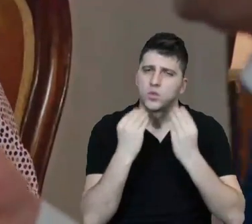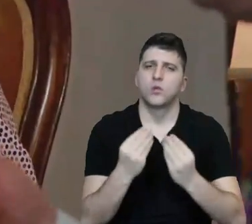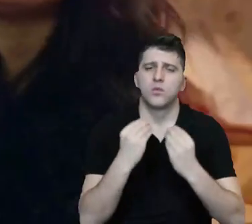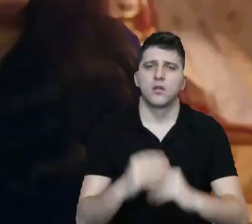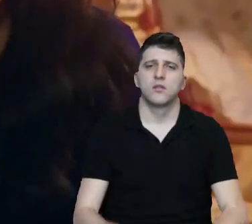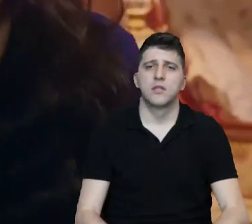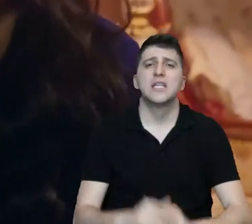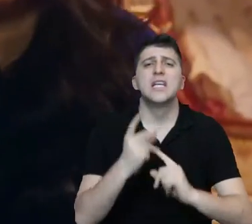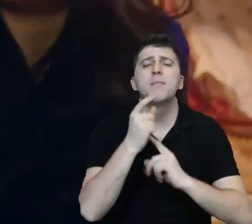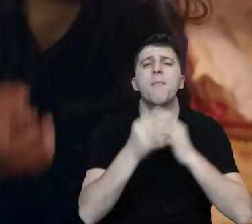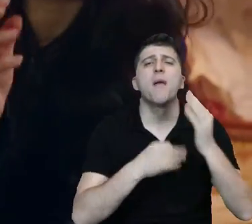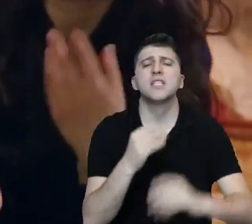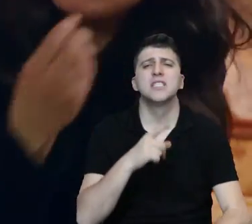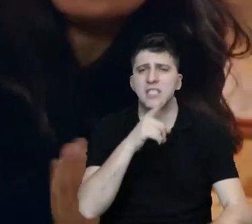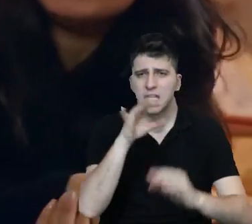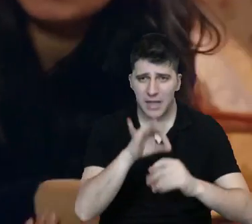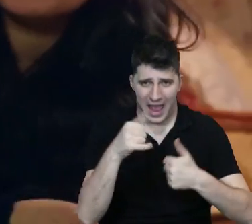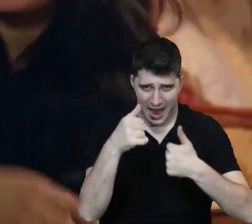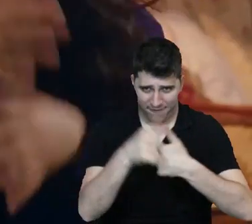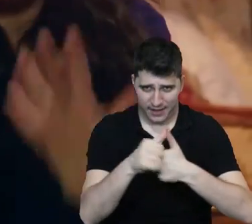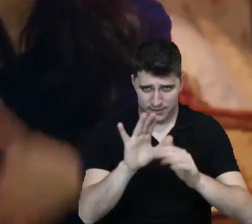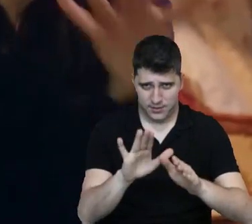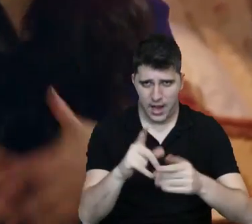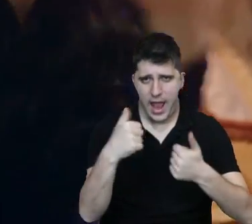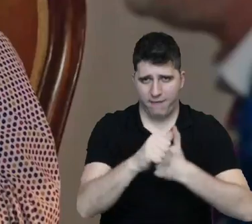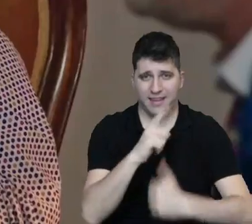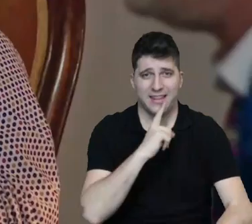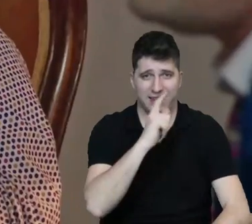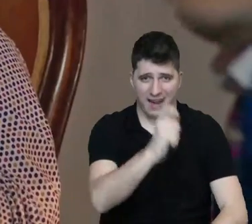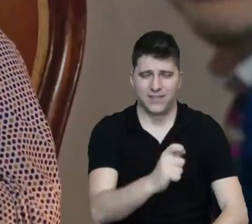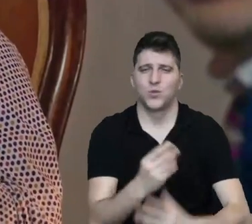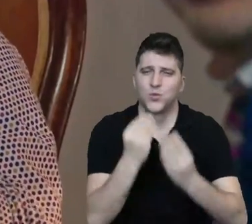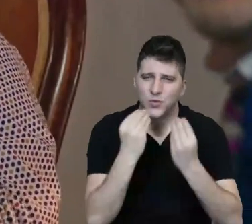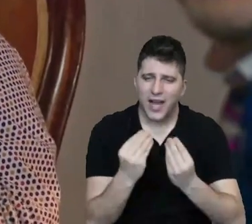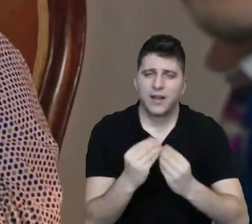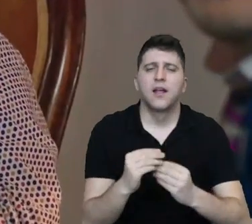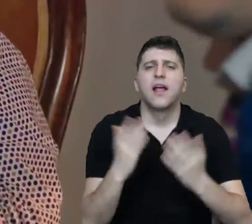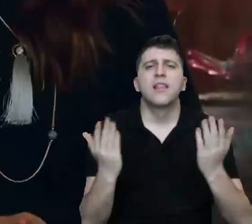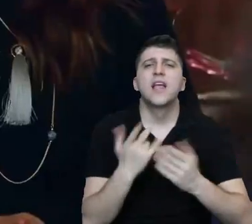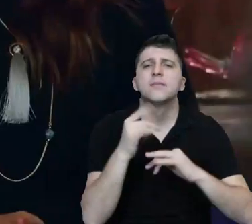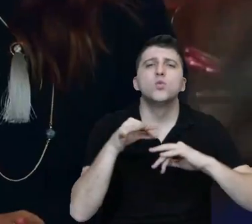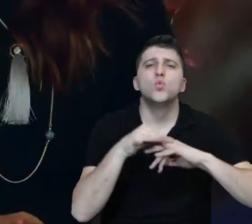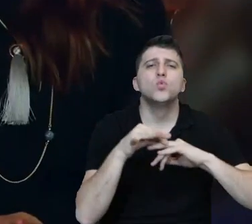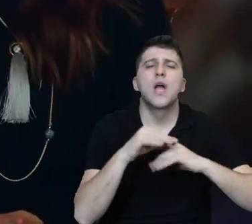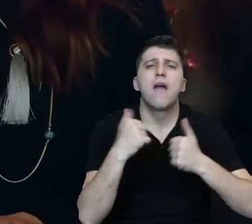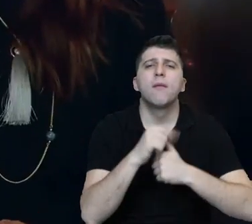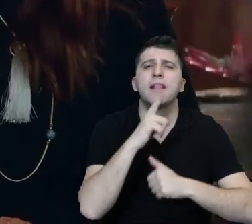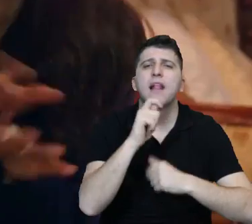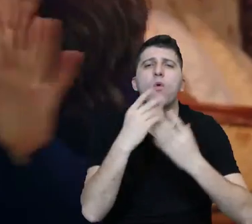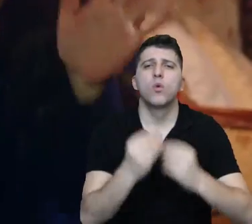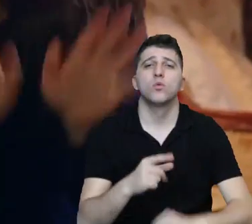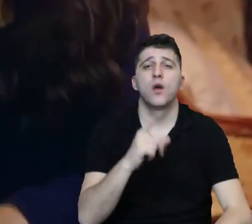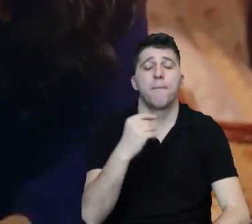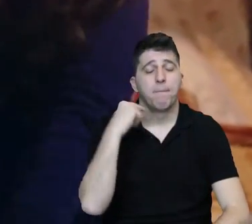güzel, güzel. İbrahim amca, sen şimdi evlendin ya. Yani evlilik teklif ettin güzel güzel. Nasıl bir yüzükle evlilik teklif ettin bak,